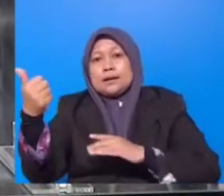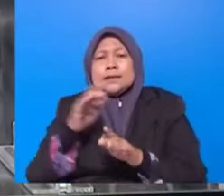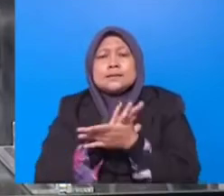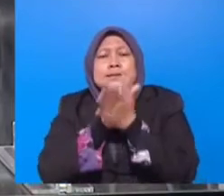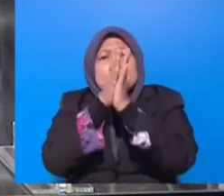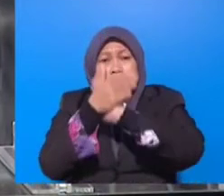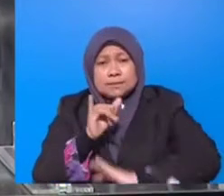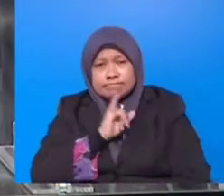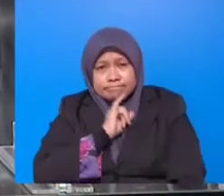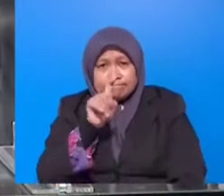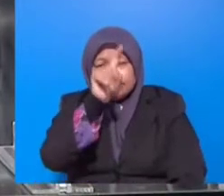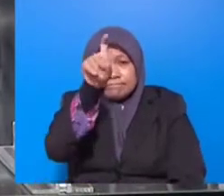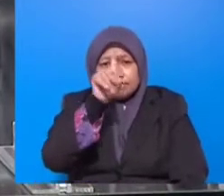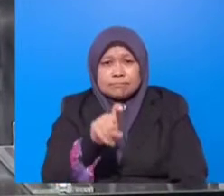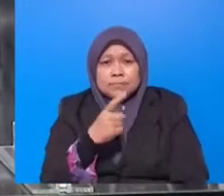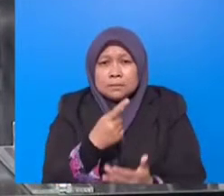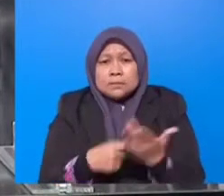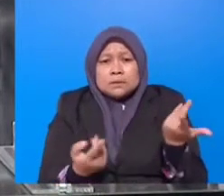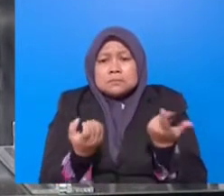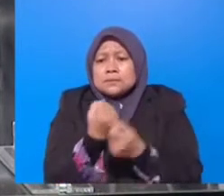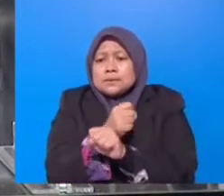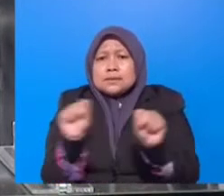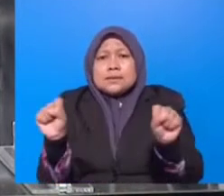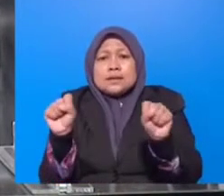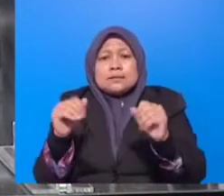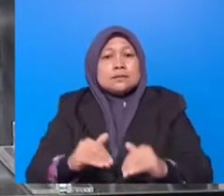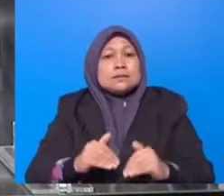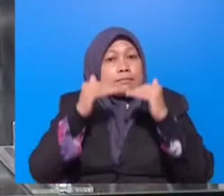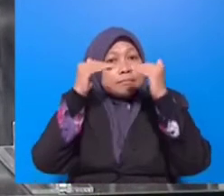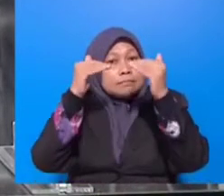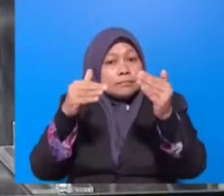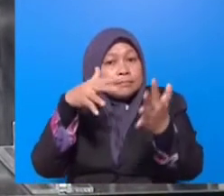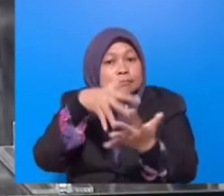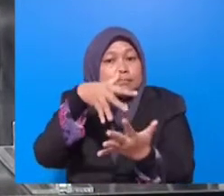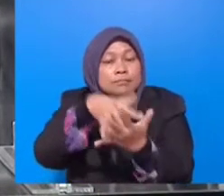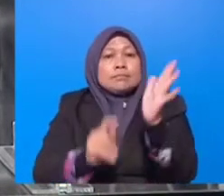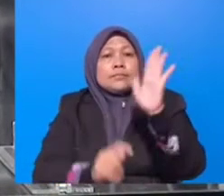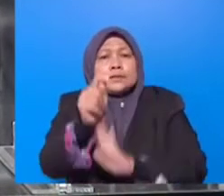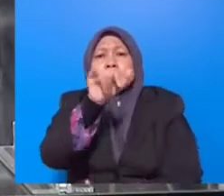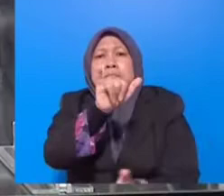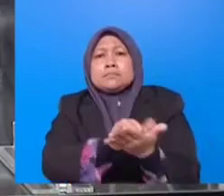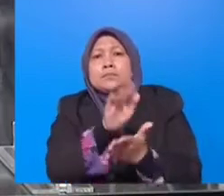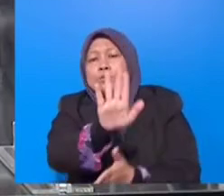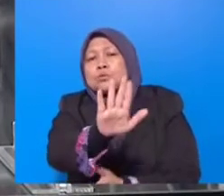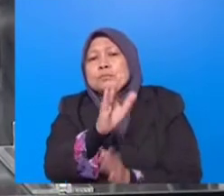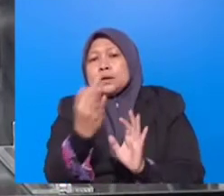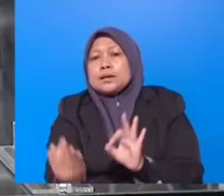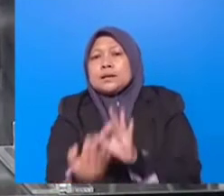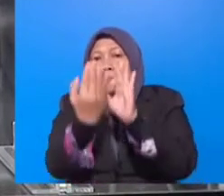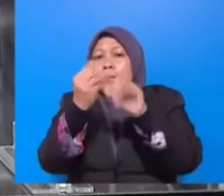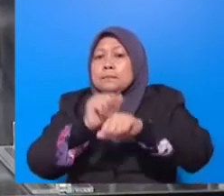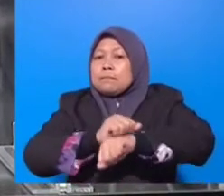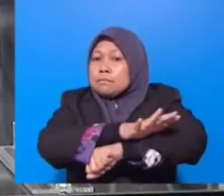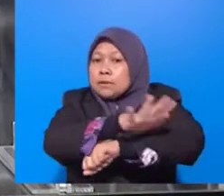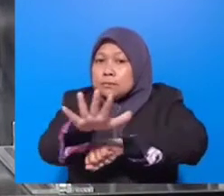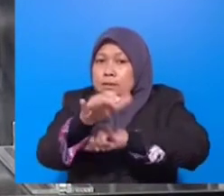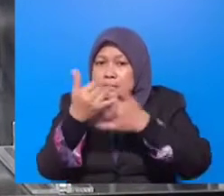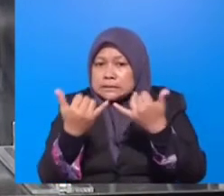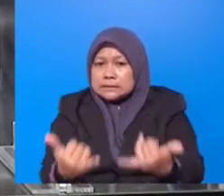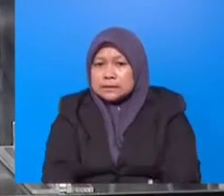jadi soal yang saya apakah persediaan diperingkat pengajian tinggi sendiri untuk menghadapi perkembangan